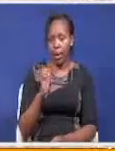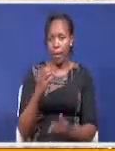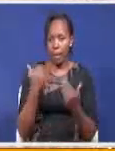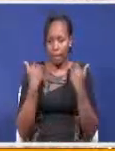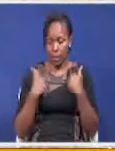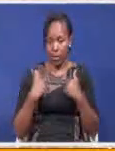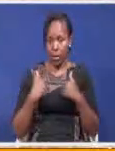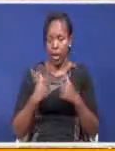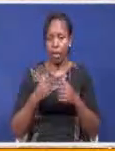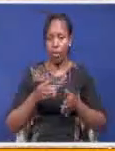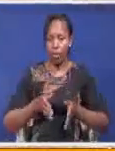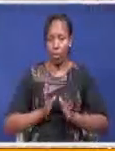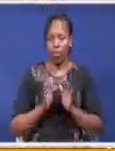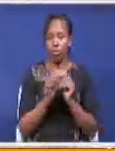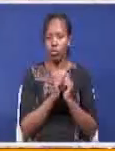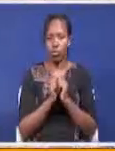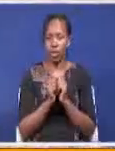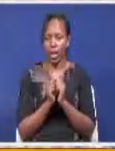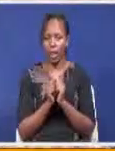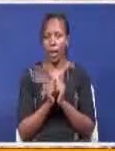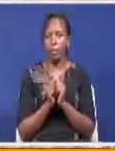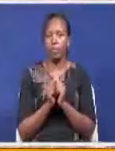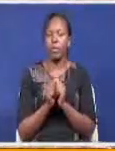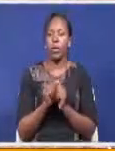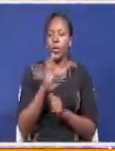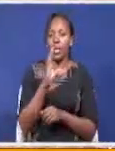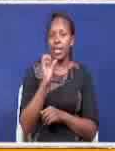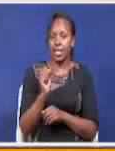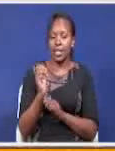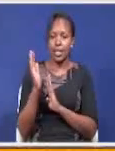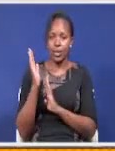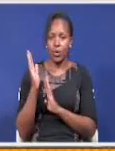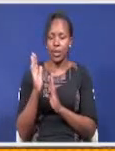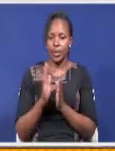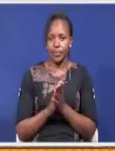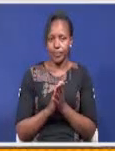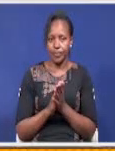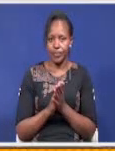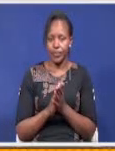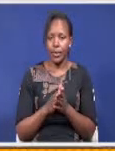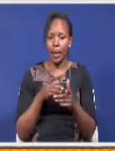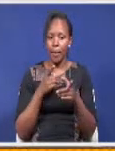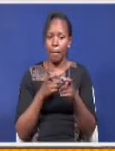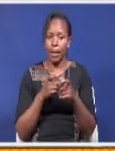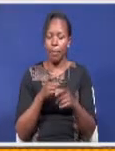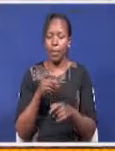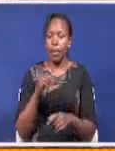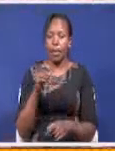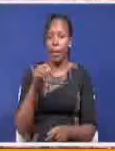Professor Kithurwa Kindiki nchiero ginwa mwana ke karamu arwanga aruni mwenchiero Kiorota mujumba Tharaka Gitonga